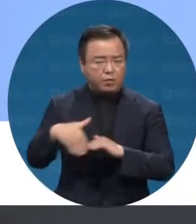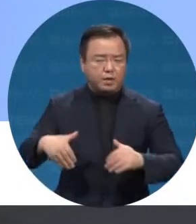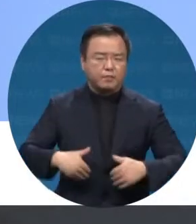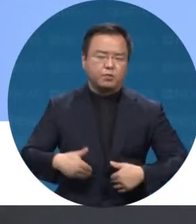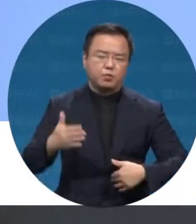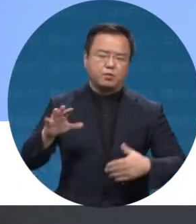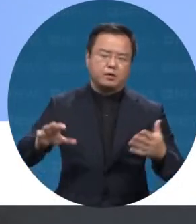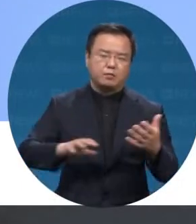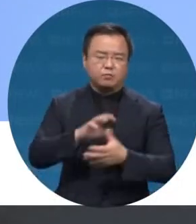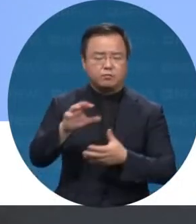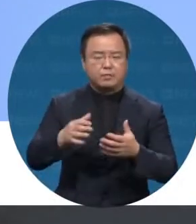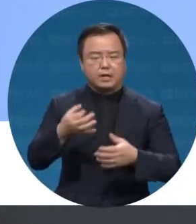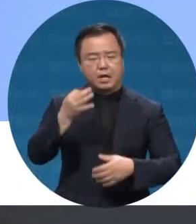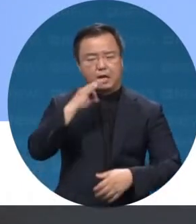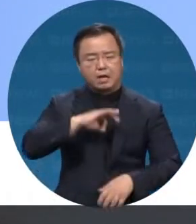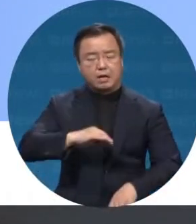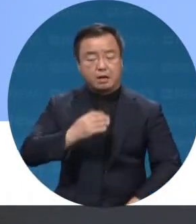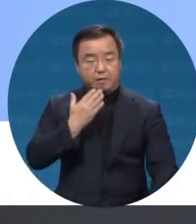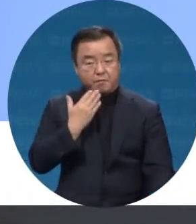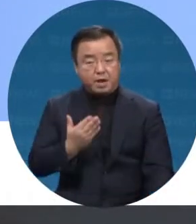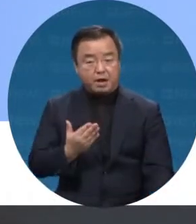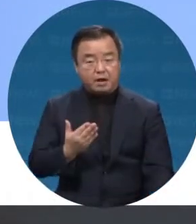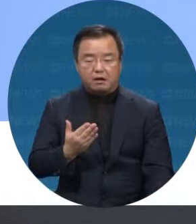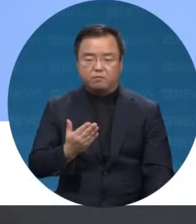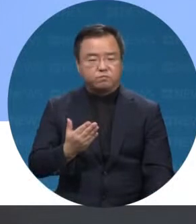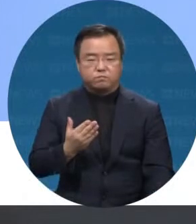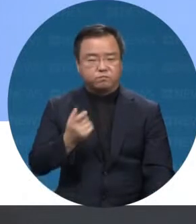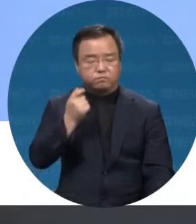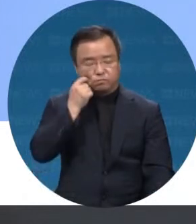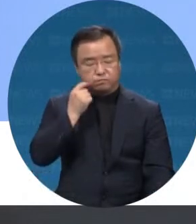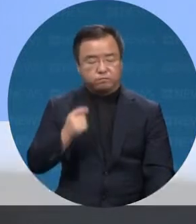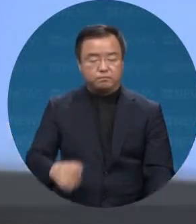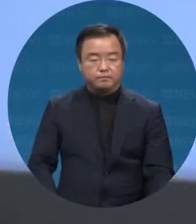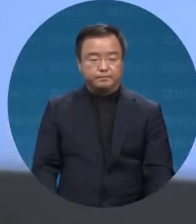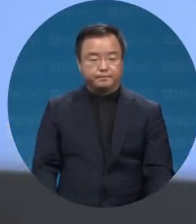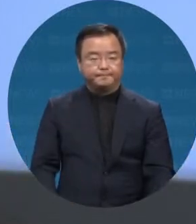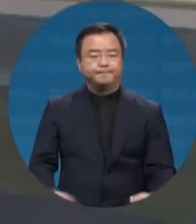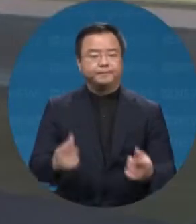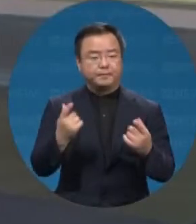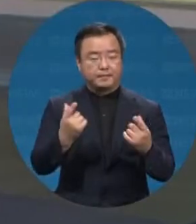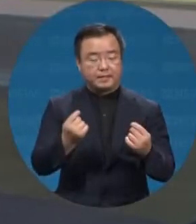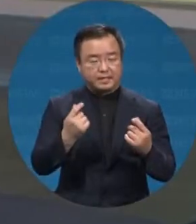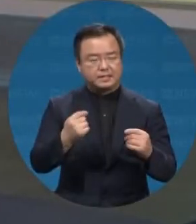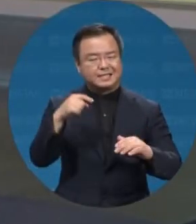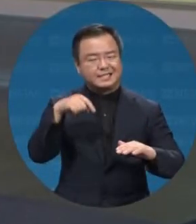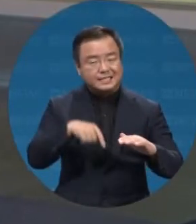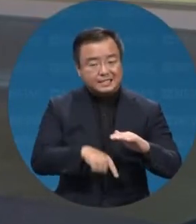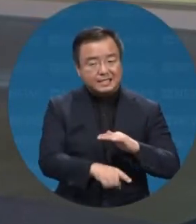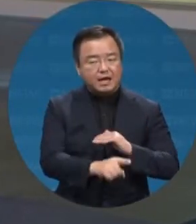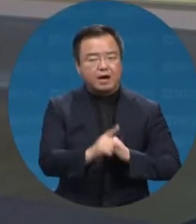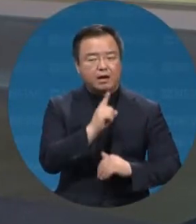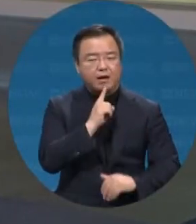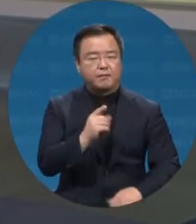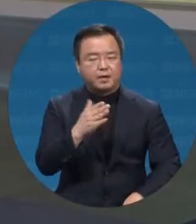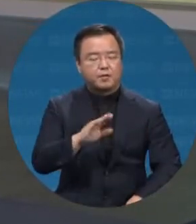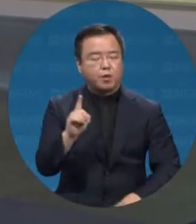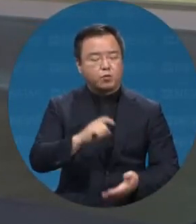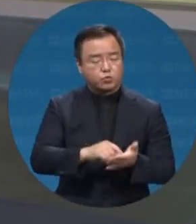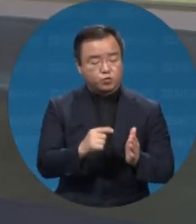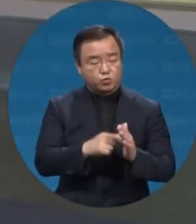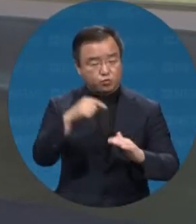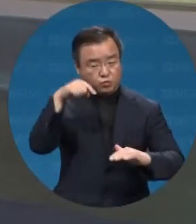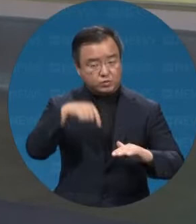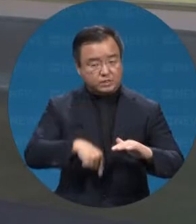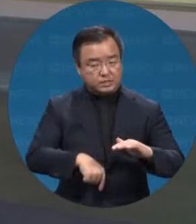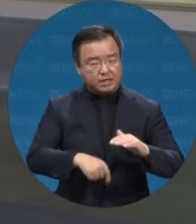섞여서 실효성 있는 대책이 되게 좀 힘들다고 판단하고 있습니다 같은 지하라 하더라도 좀 어느 정도의 지하냐에